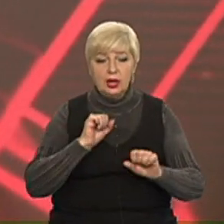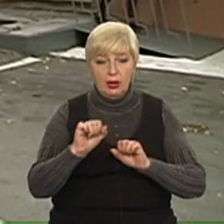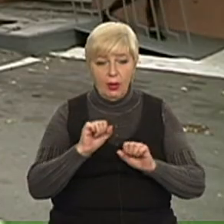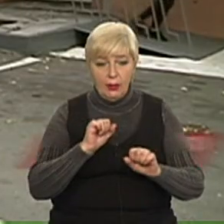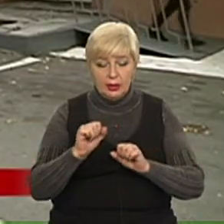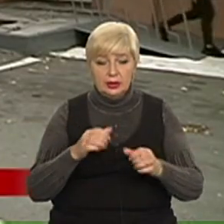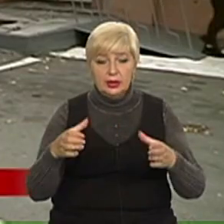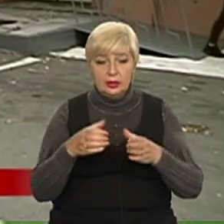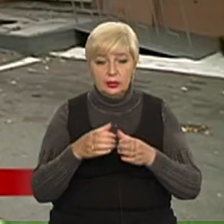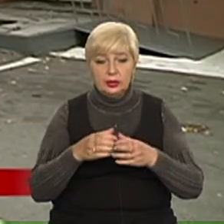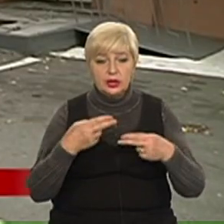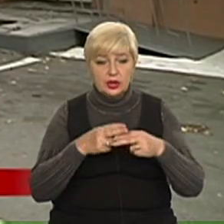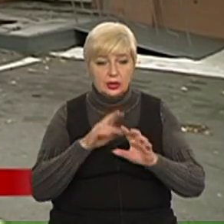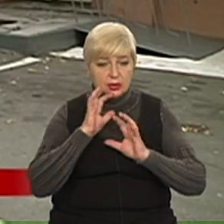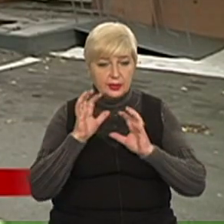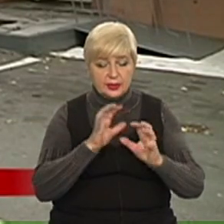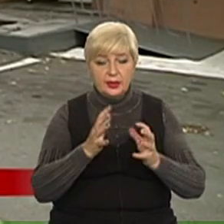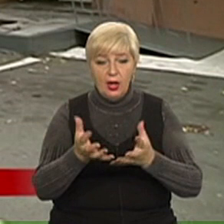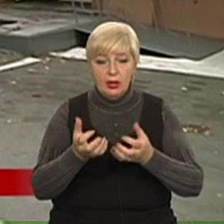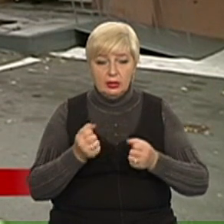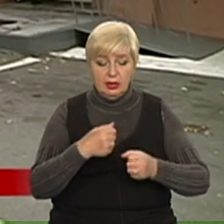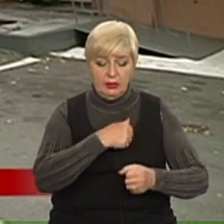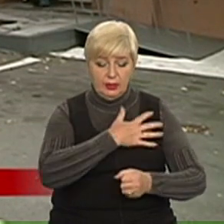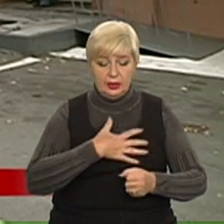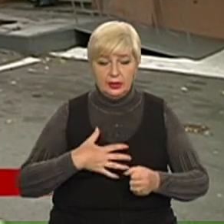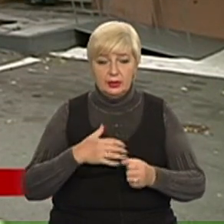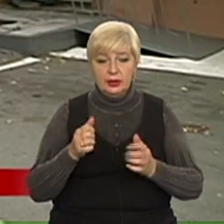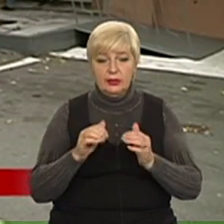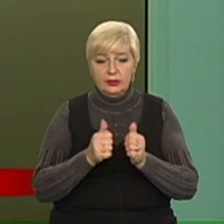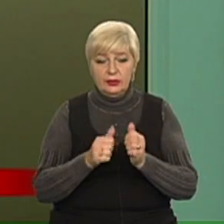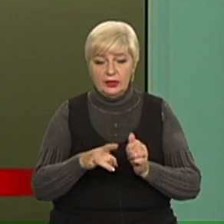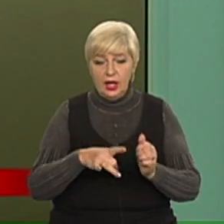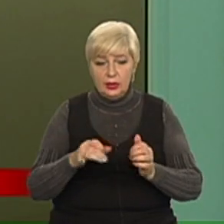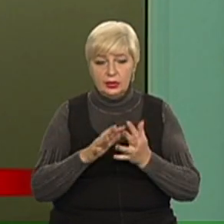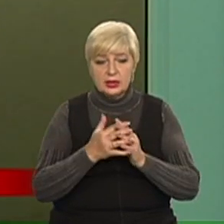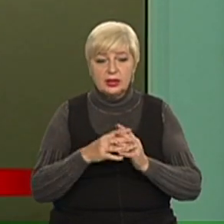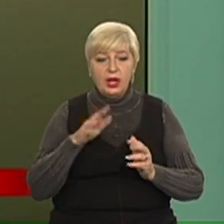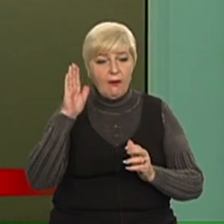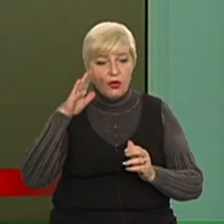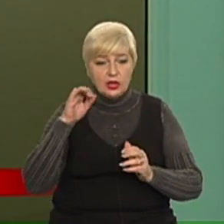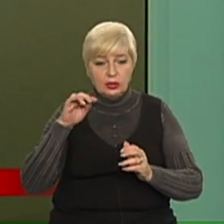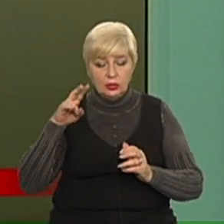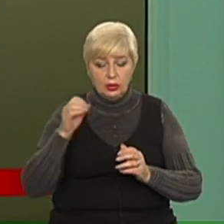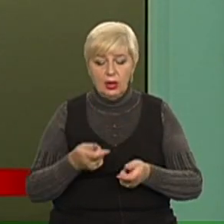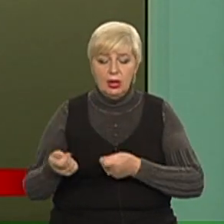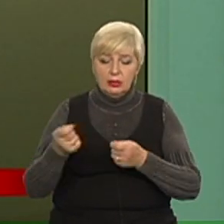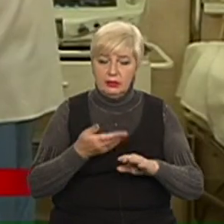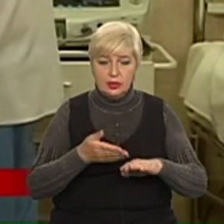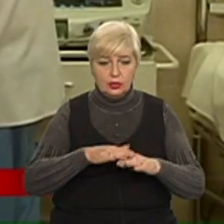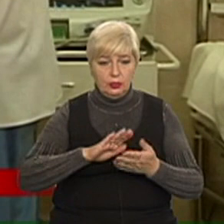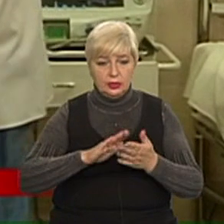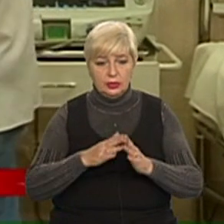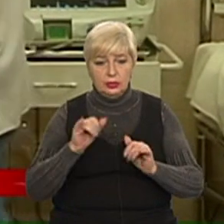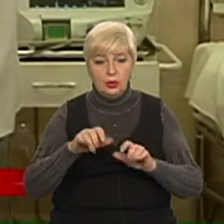роти інженерного забезпечення, поранення дістав у районі села Водяного. До лікарні чоловіка привезли вкрай важкому стані. У